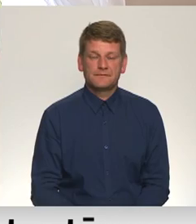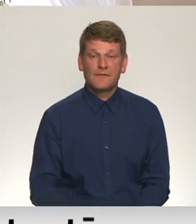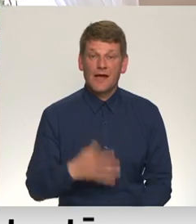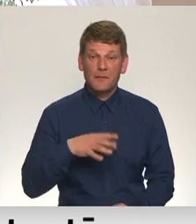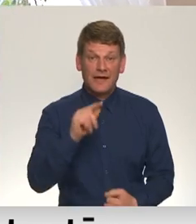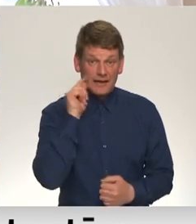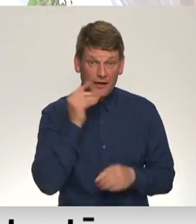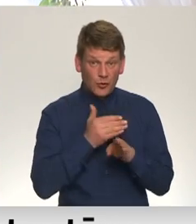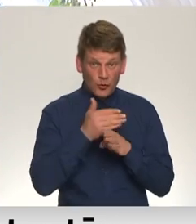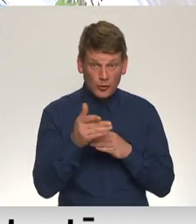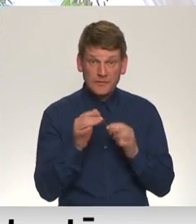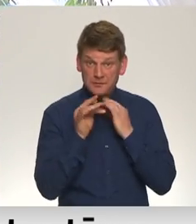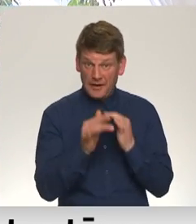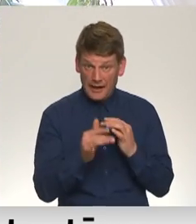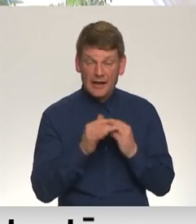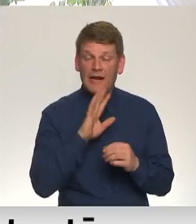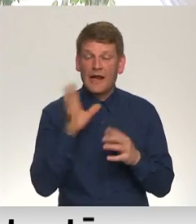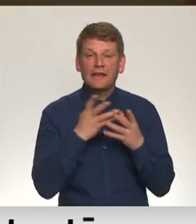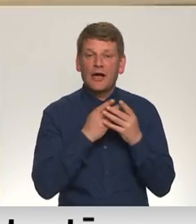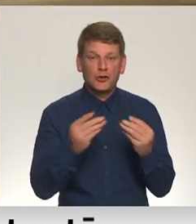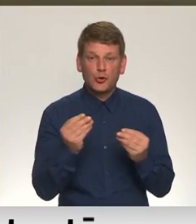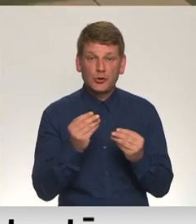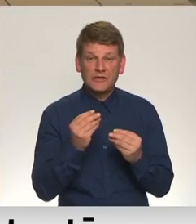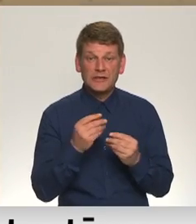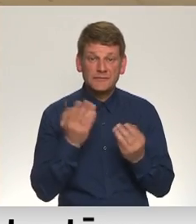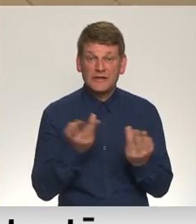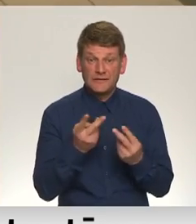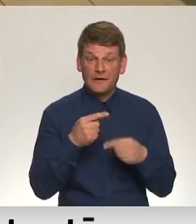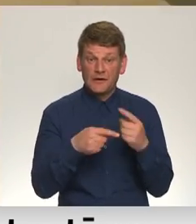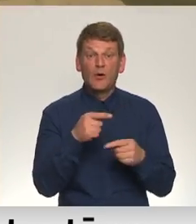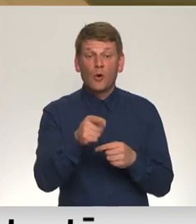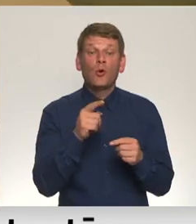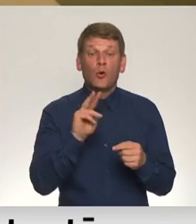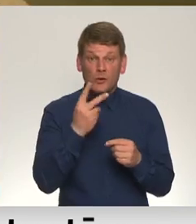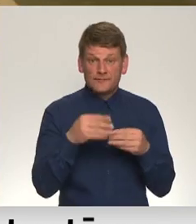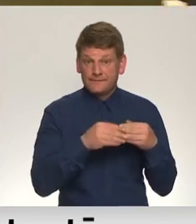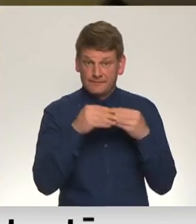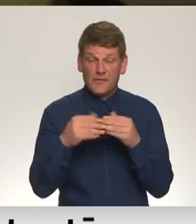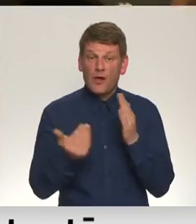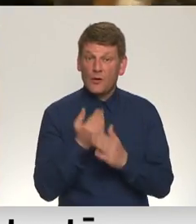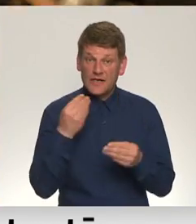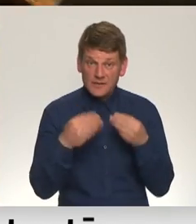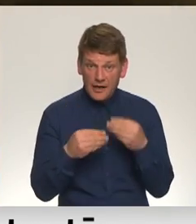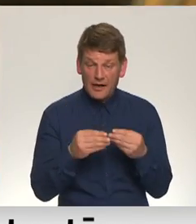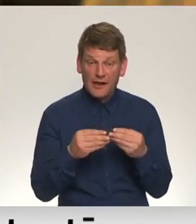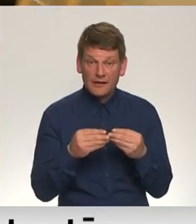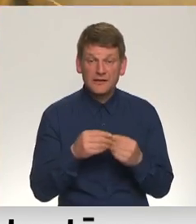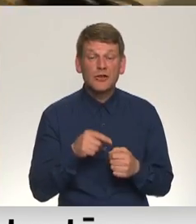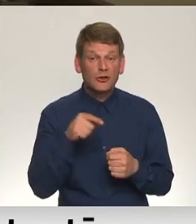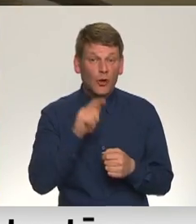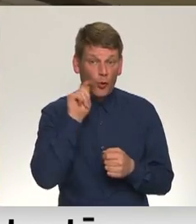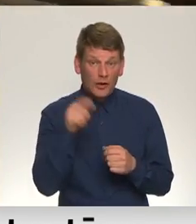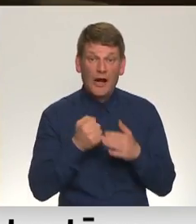Kamēr tētis turpina spēlēt, lai nezustu iemaņas, mazā Marija uz rotaļu istabu nogādā jaunās spēles. Šeit,